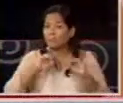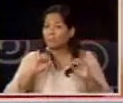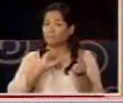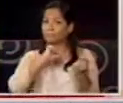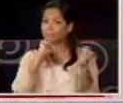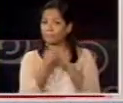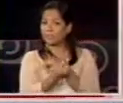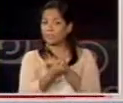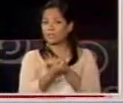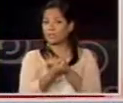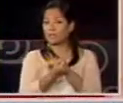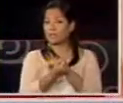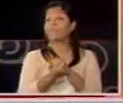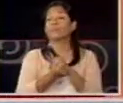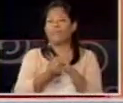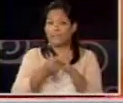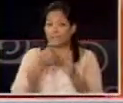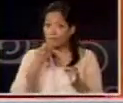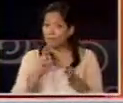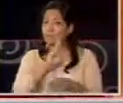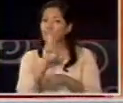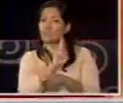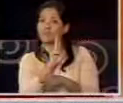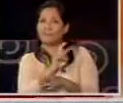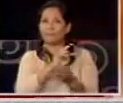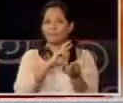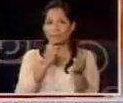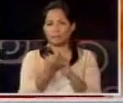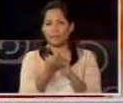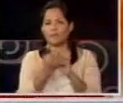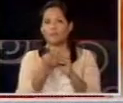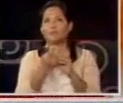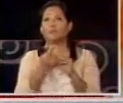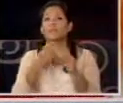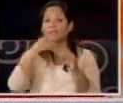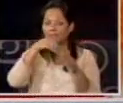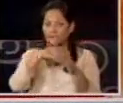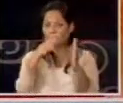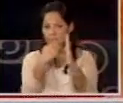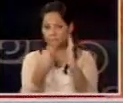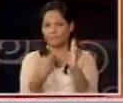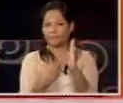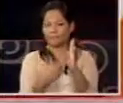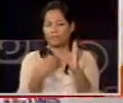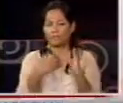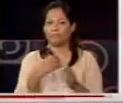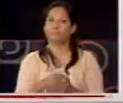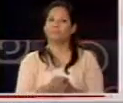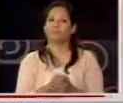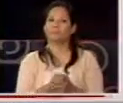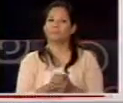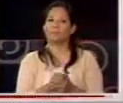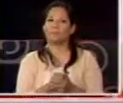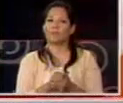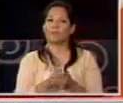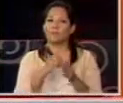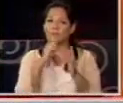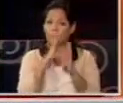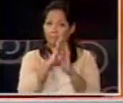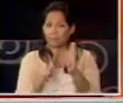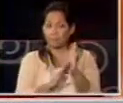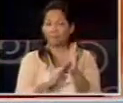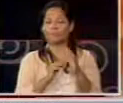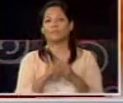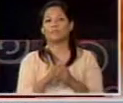ron. Unless na gumamit sila ng remedyo na ayon sa batas. Hindi, katulad po ng sinabi ng aking kasama, yung